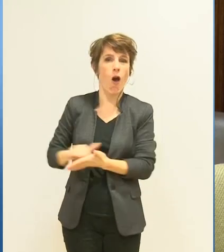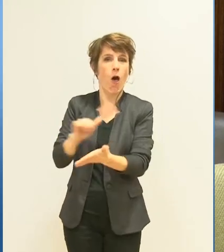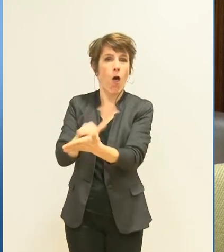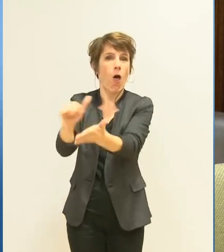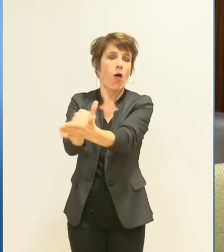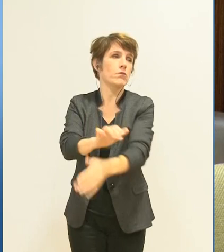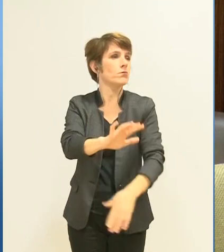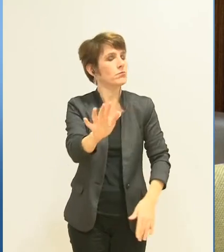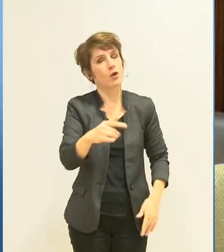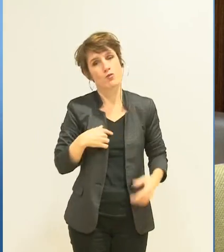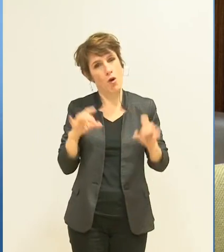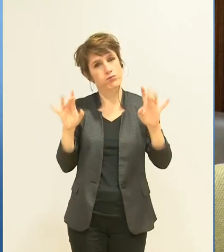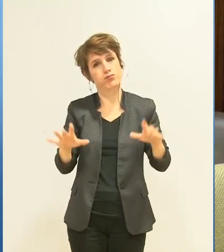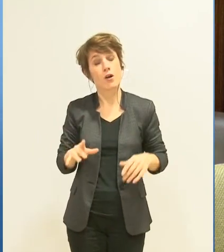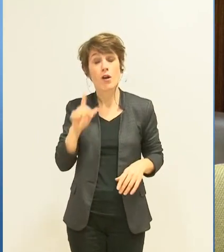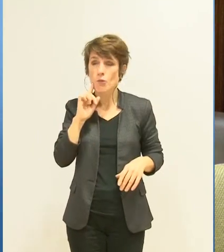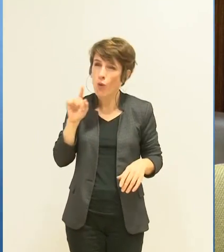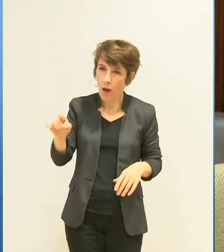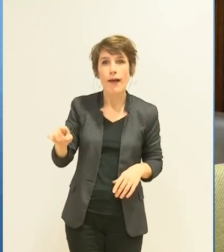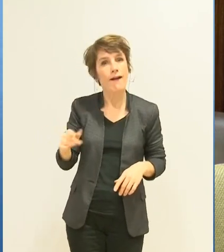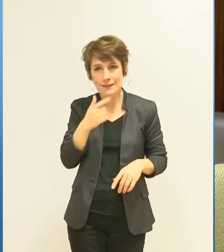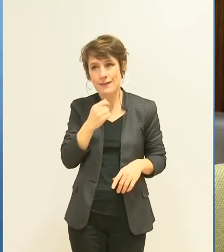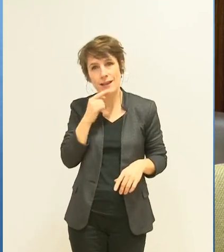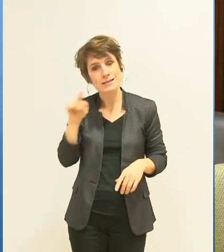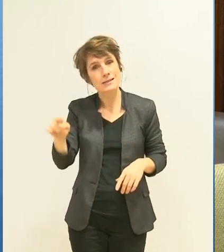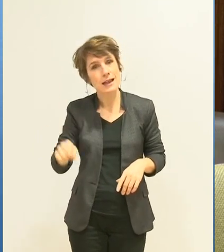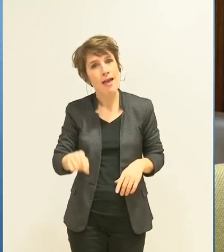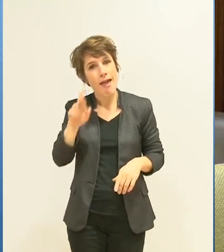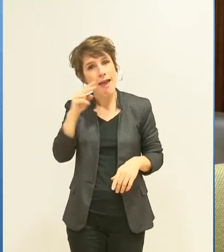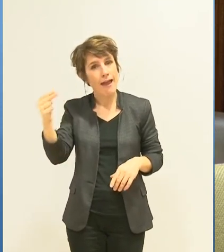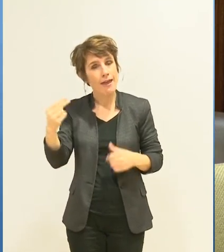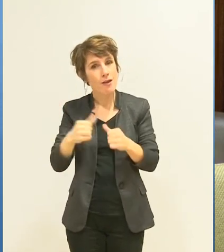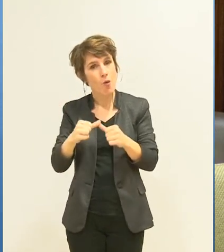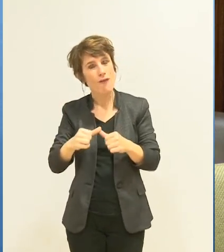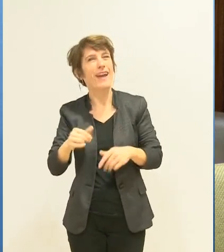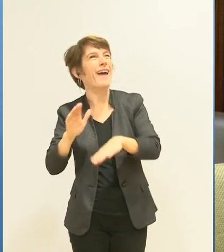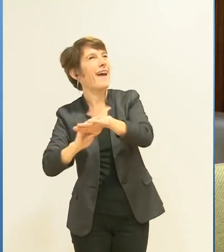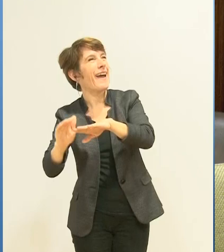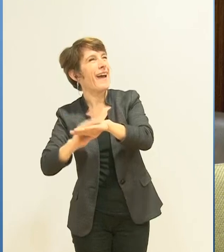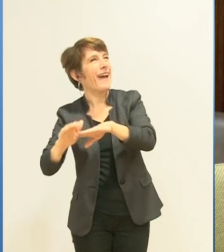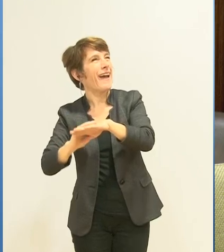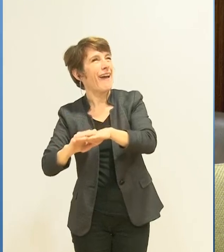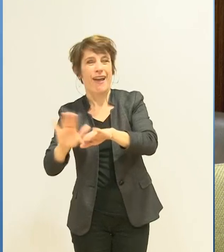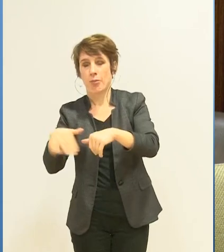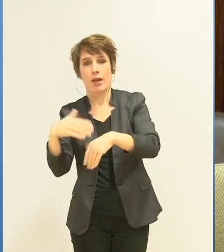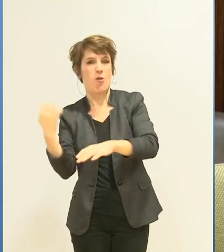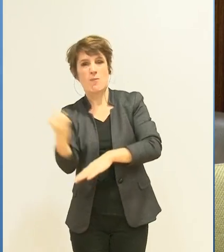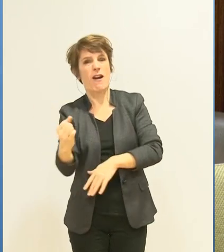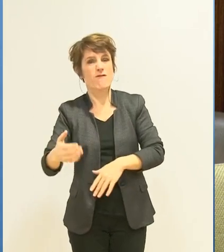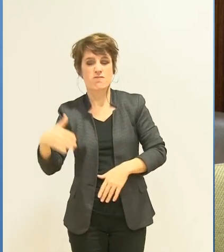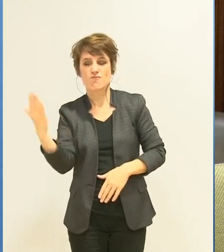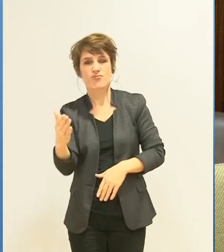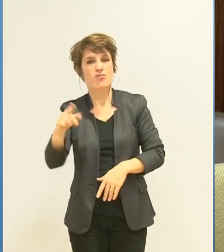personnels en disant que finalement ils sont les agents sont beaucoup trop nombreux je ne pense pas quand à moi je veux